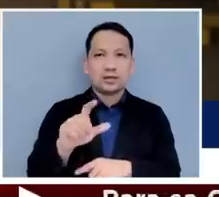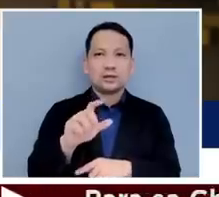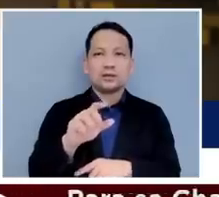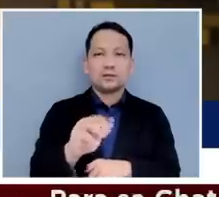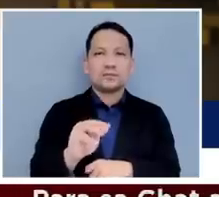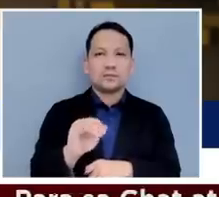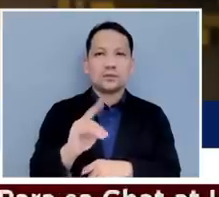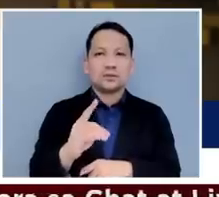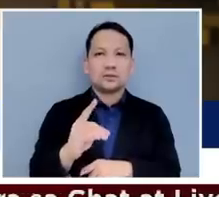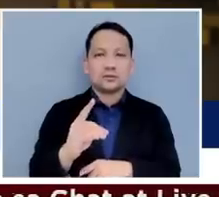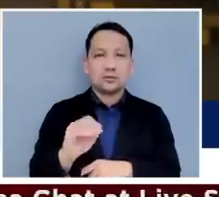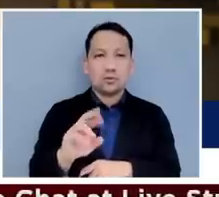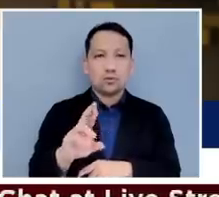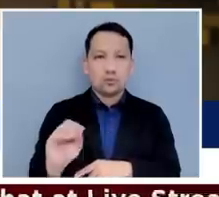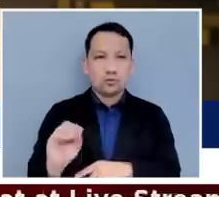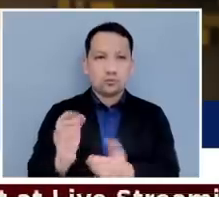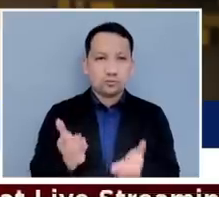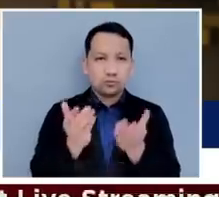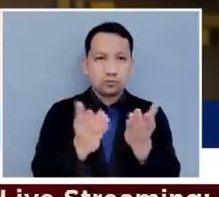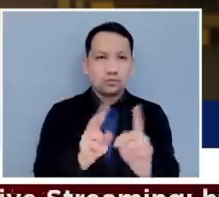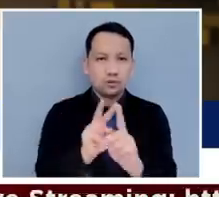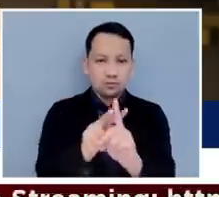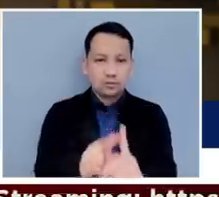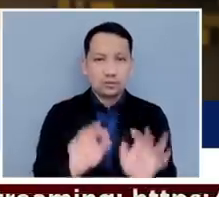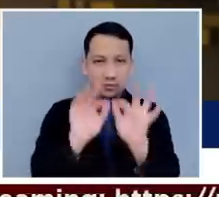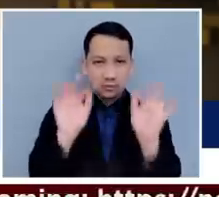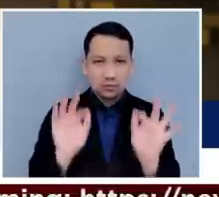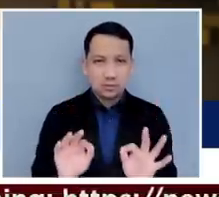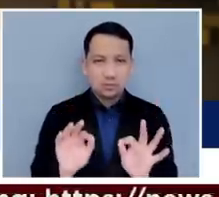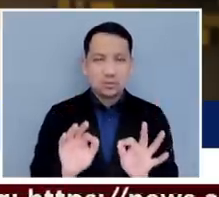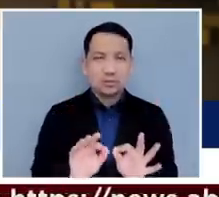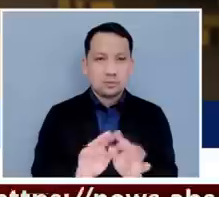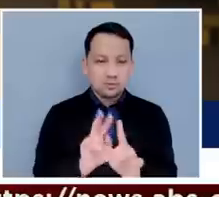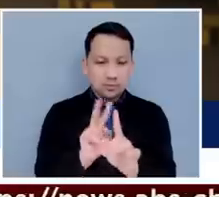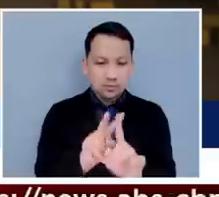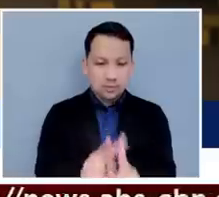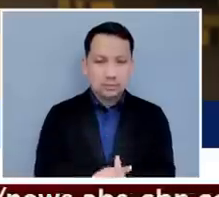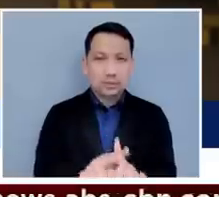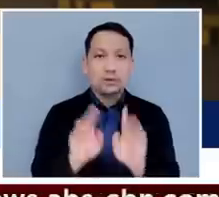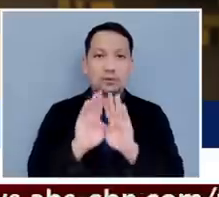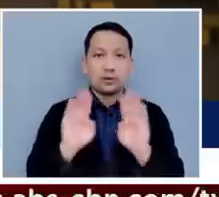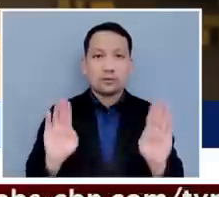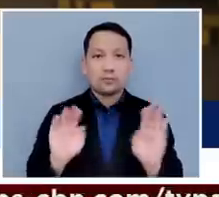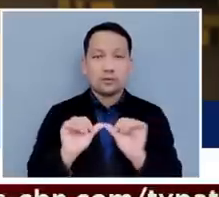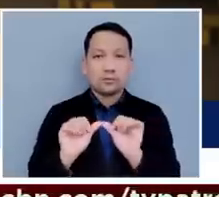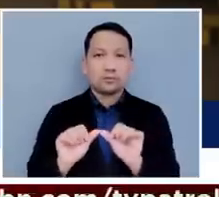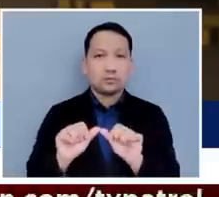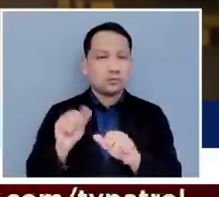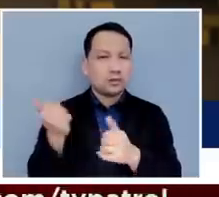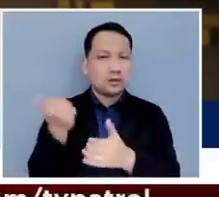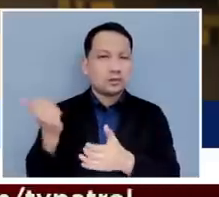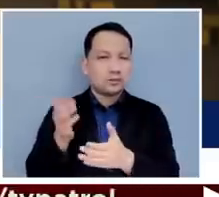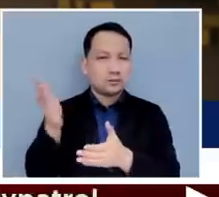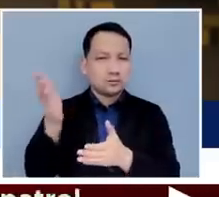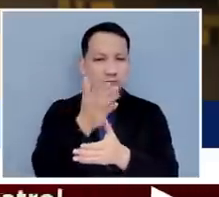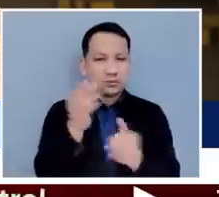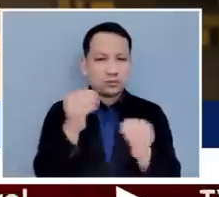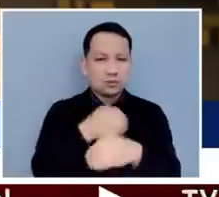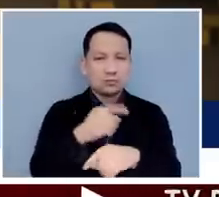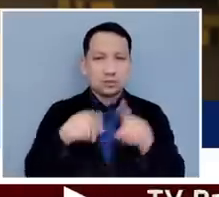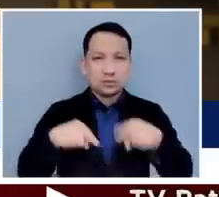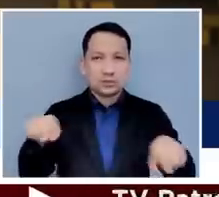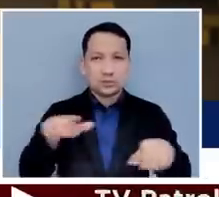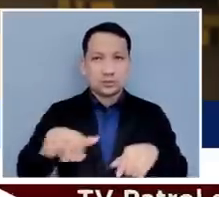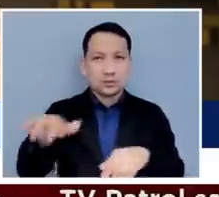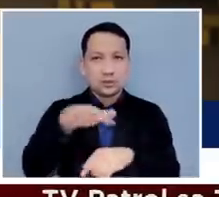magpupunta para maghain ng kanilang form sa pagkiklaim. Pero magbubukas din ng mga iba pang claims office sa iba't ibang lugar